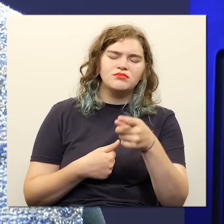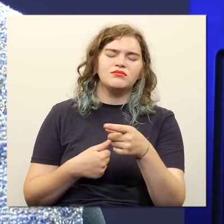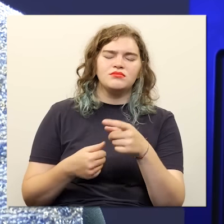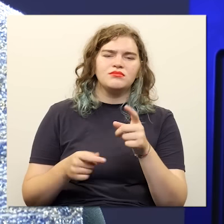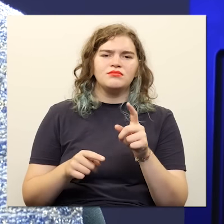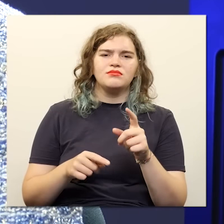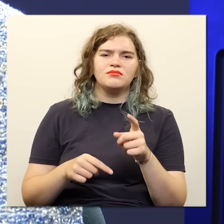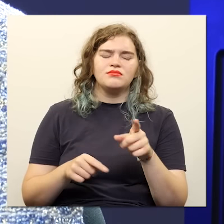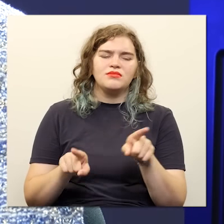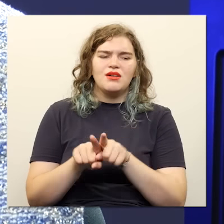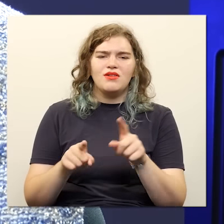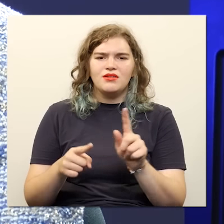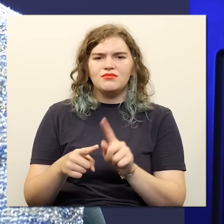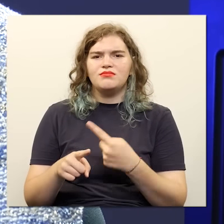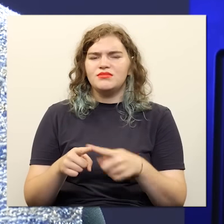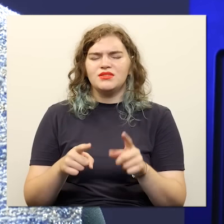ei.